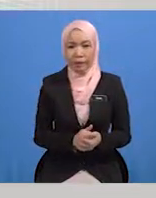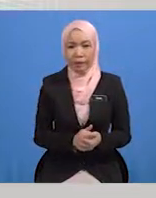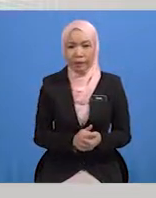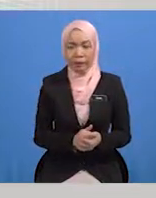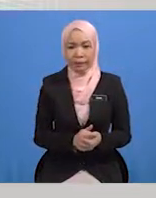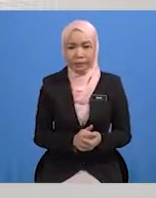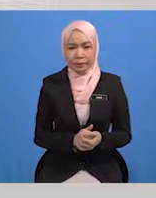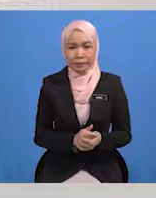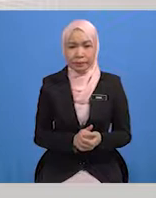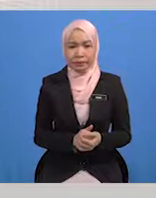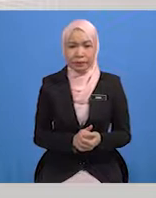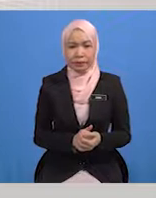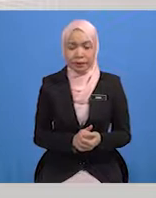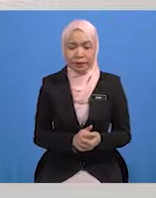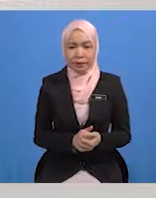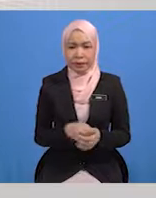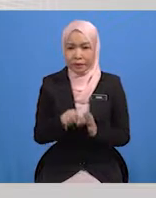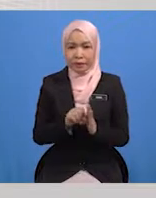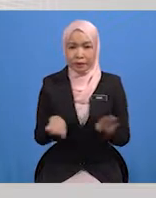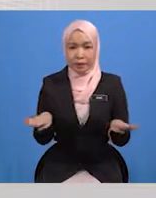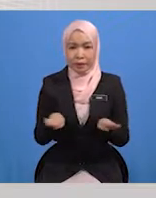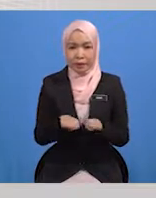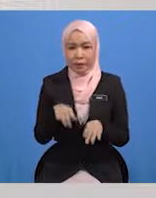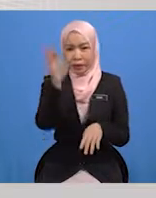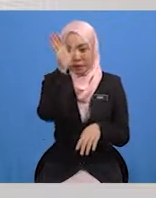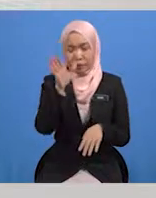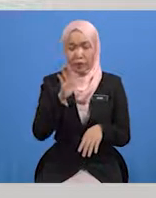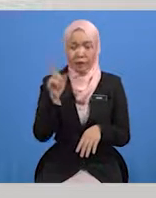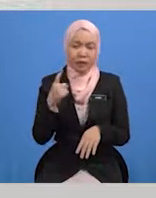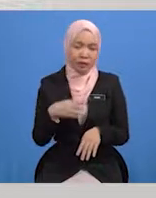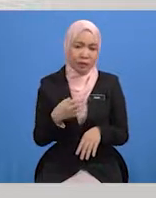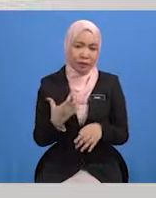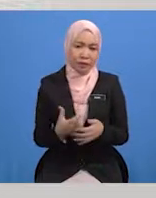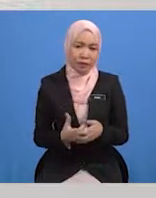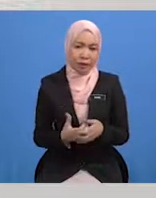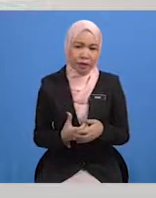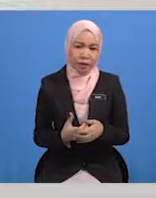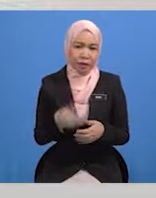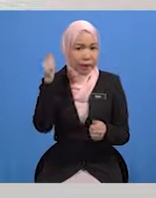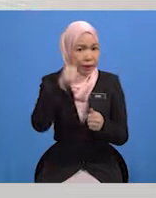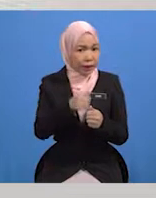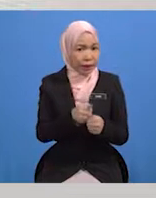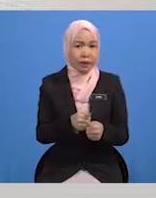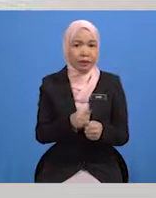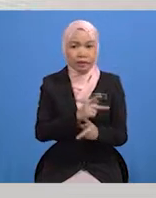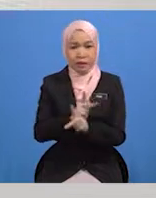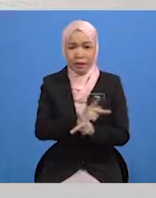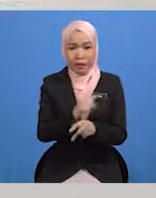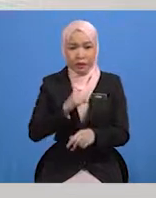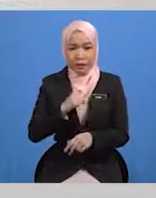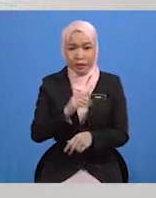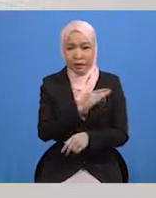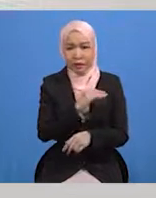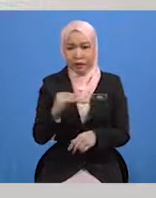Siti Bunirah, ingat pesan Mak Rah, jaga diri, jaga maruah.